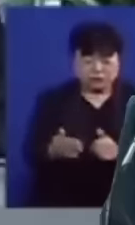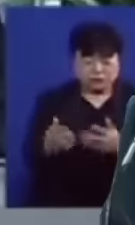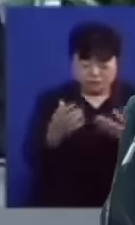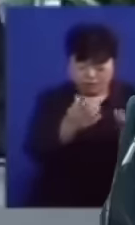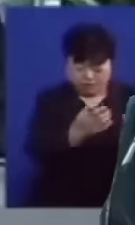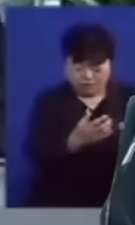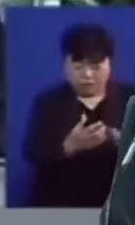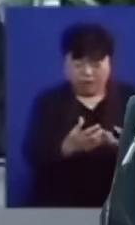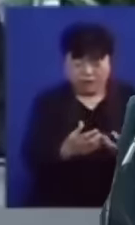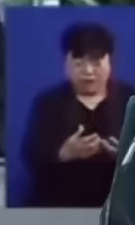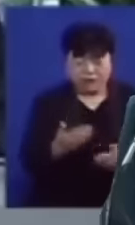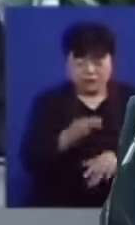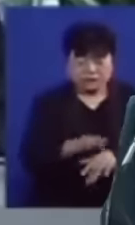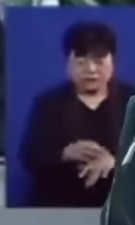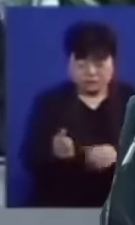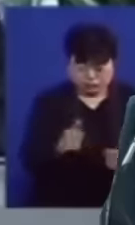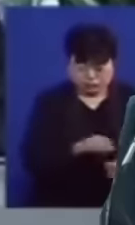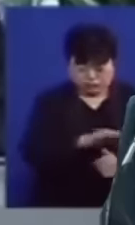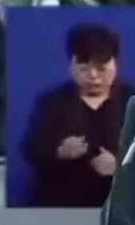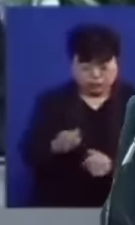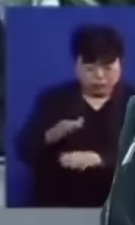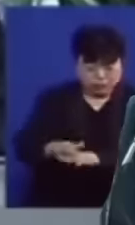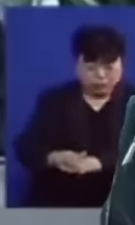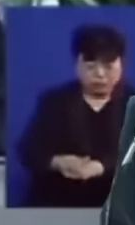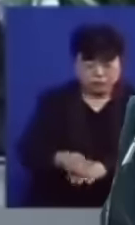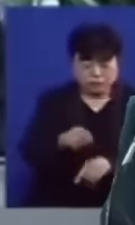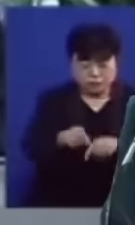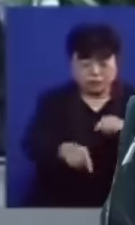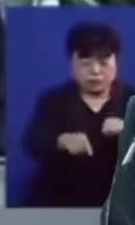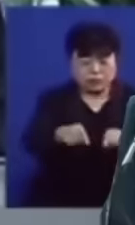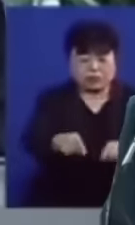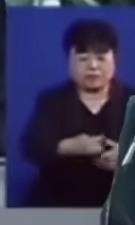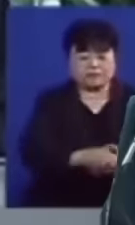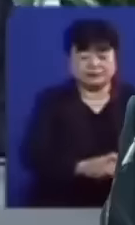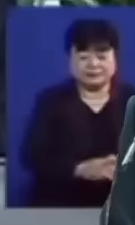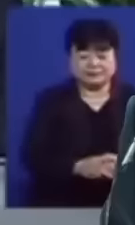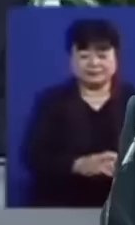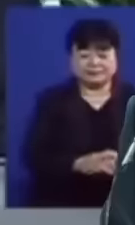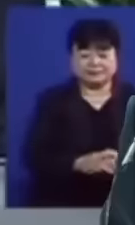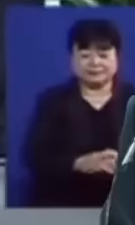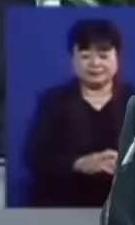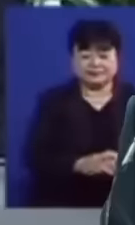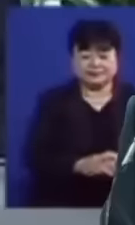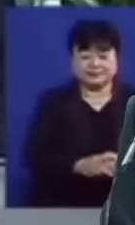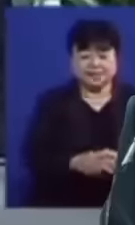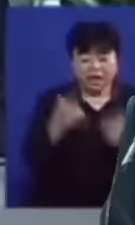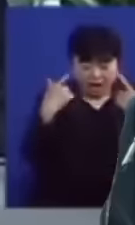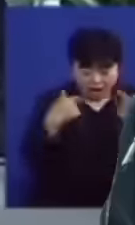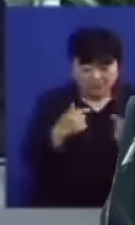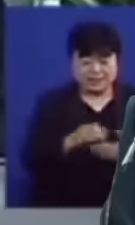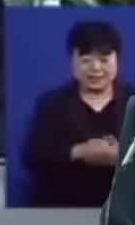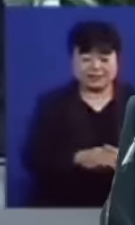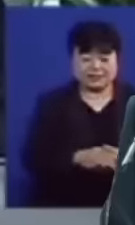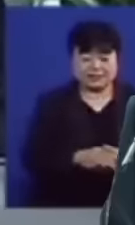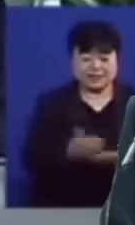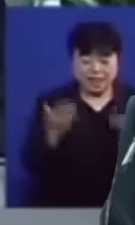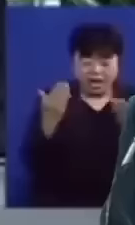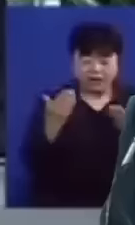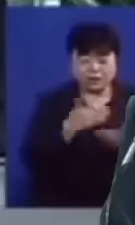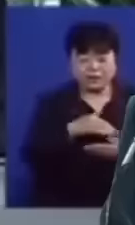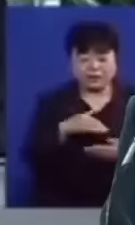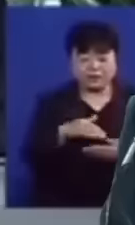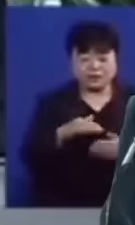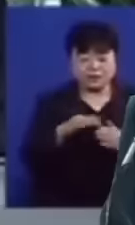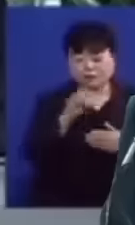많은 시체를 파묻은 공동묘지가 있어요. 그 옆을 제가 지나와야 돼요. 그러니 언제나 학교 갈 때도